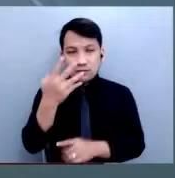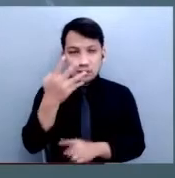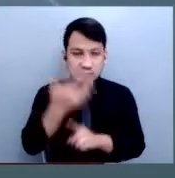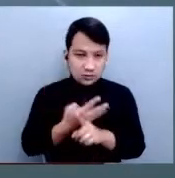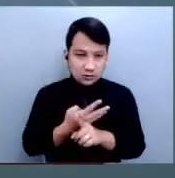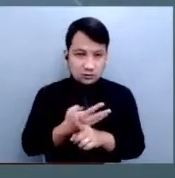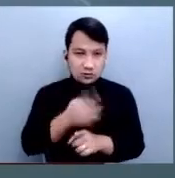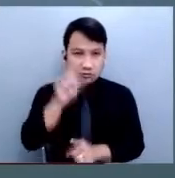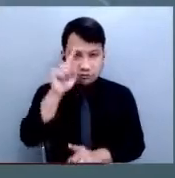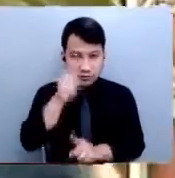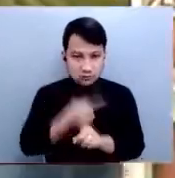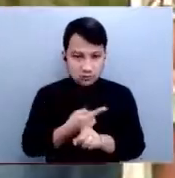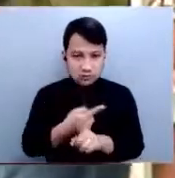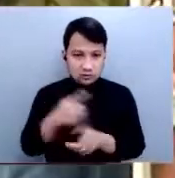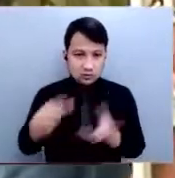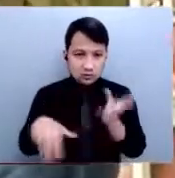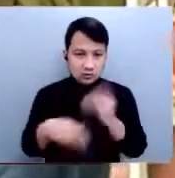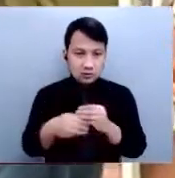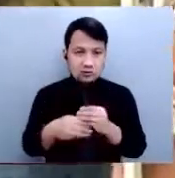ang sasahurin sa Taiwan.